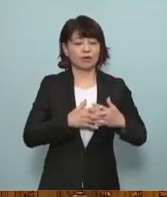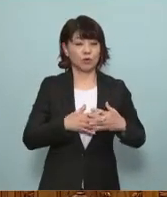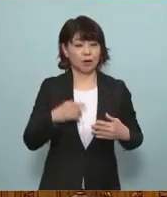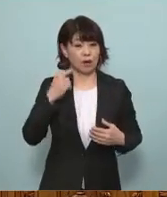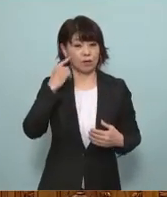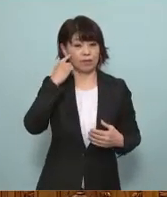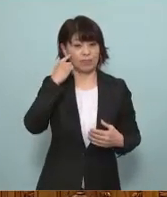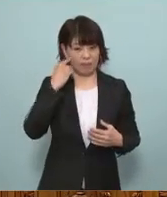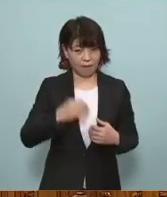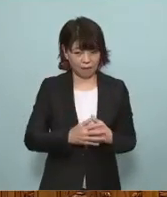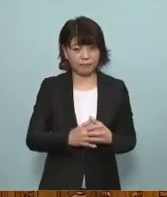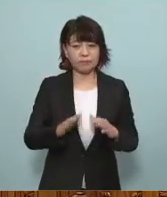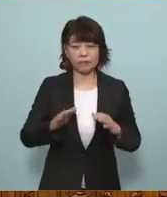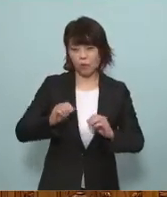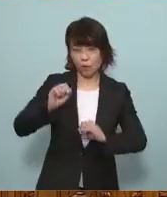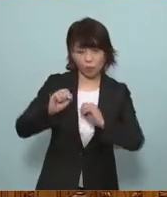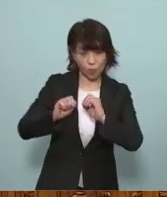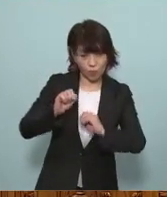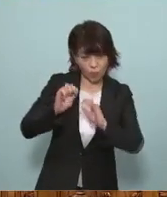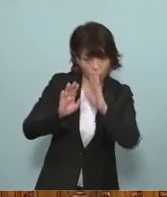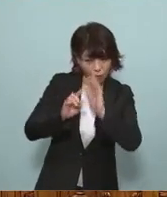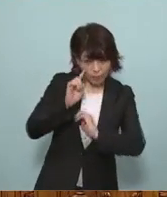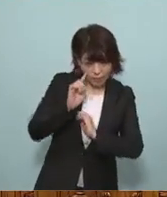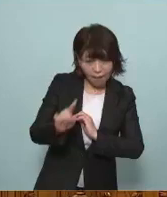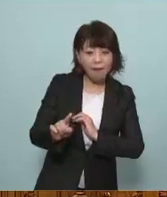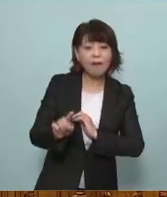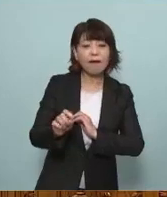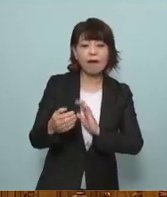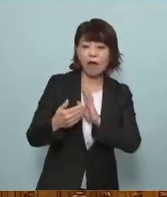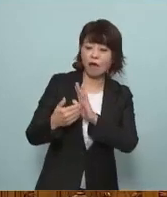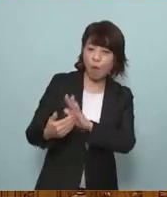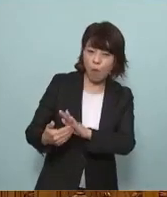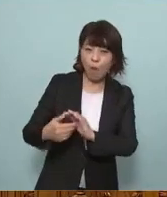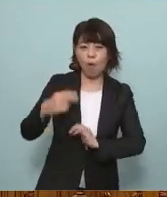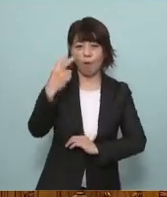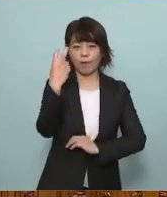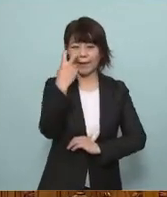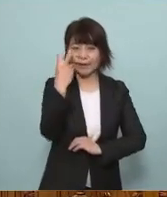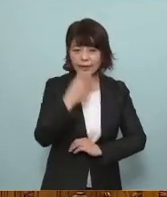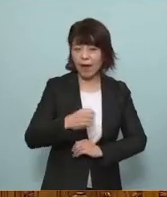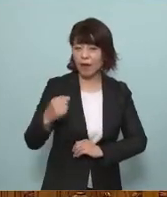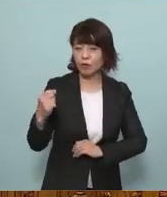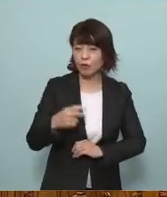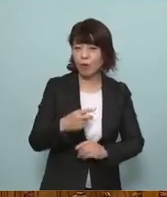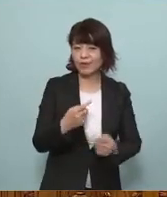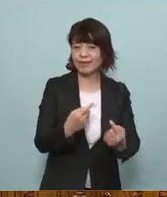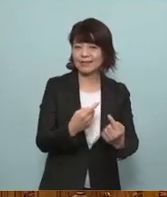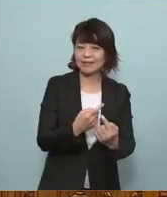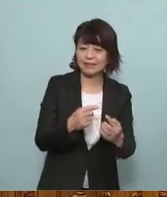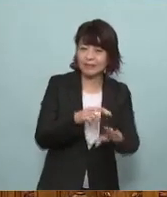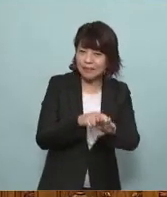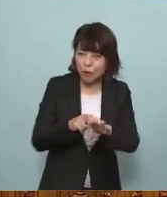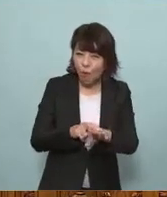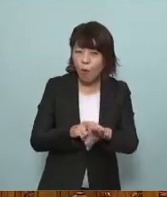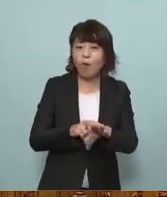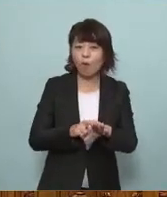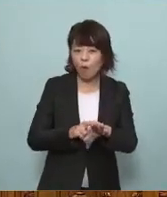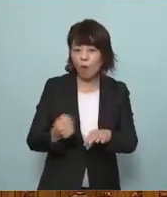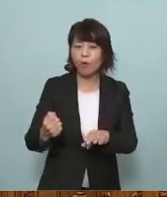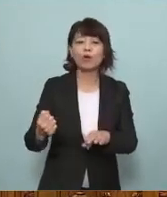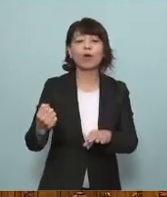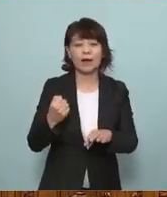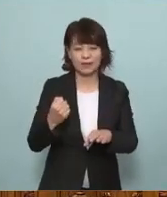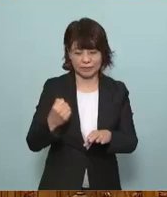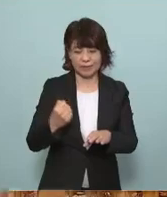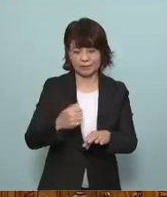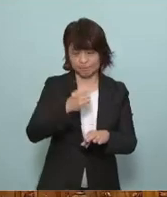って、その動向を注視するとともに、予防、検査、早期治療の枠組みを一層強化し、万